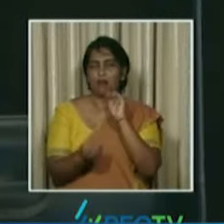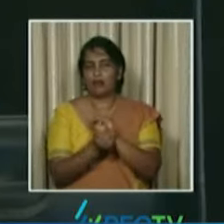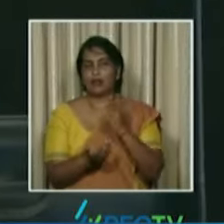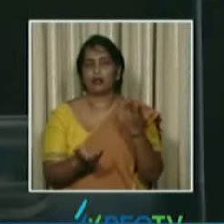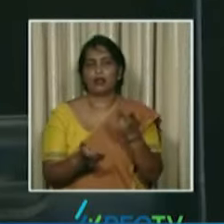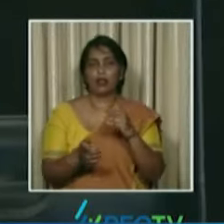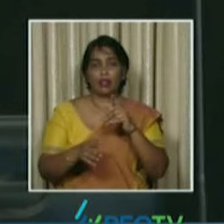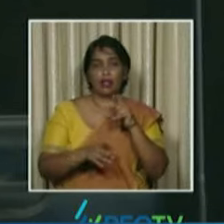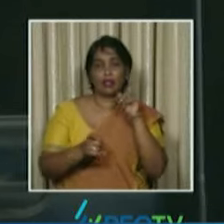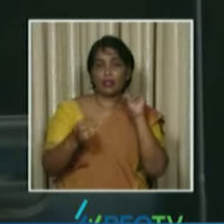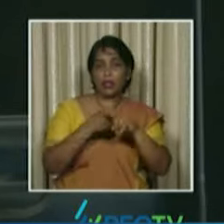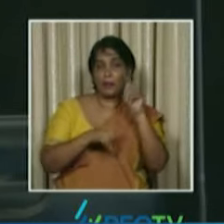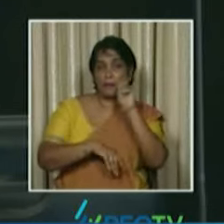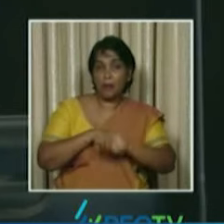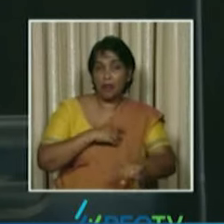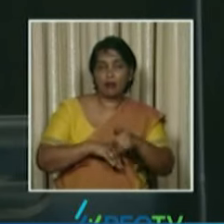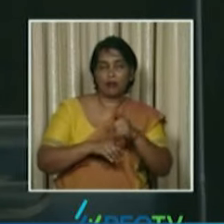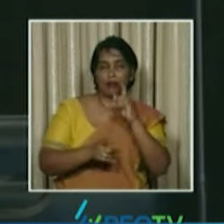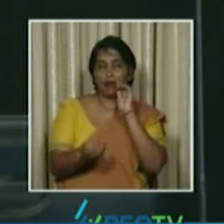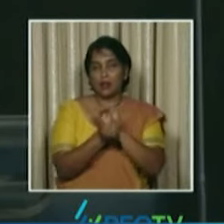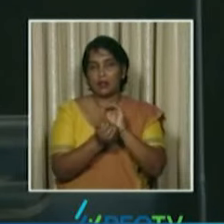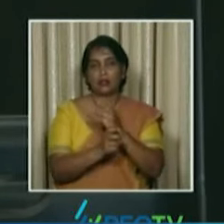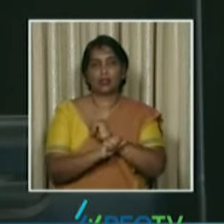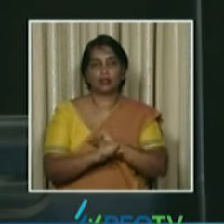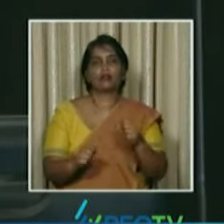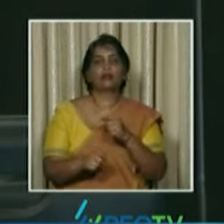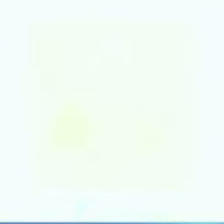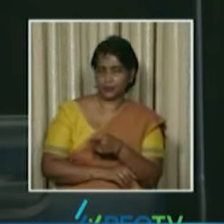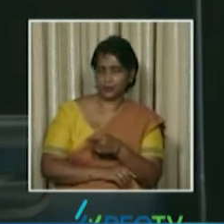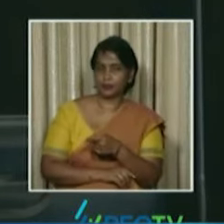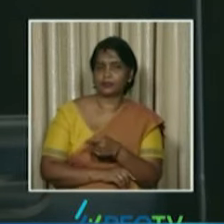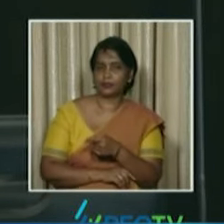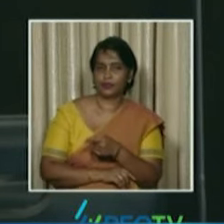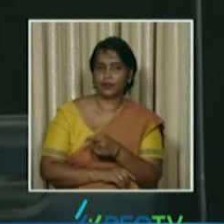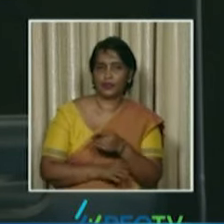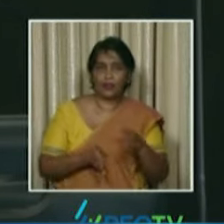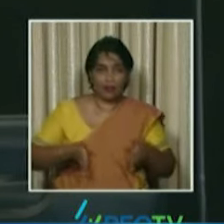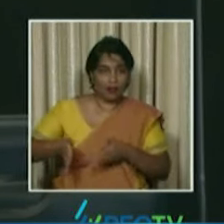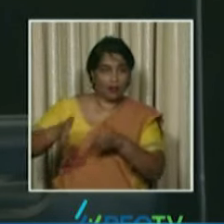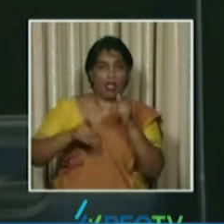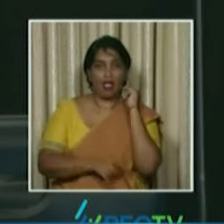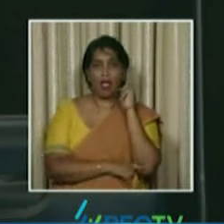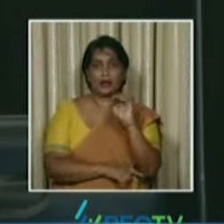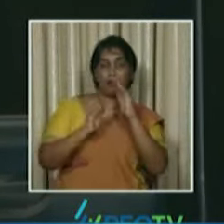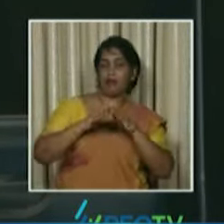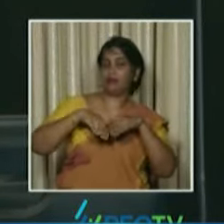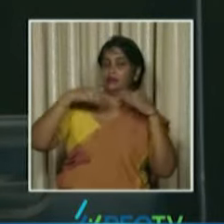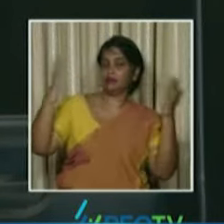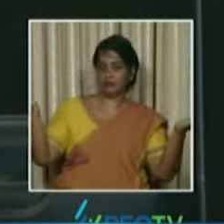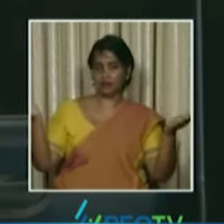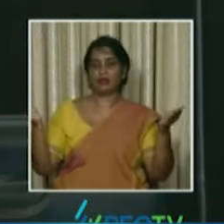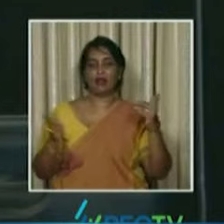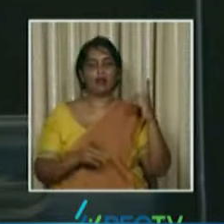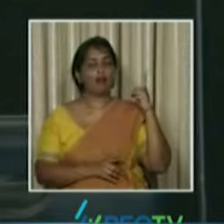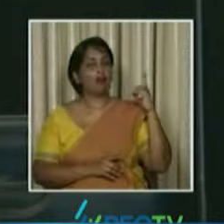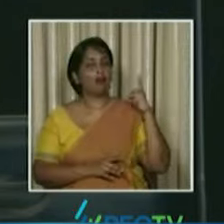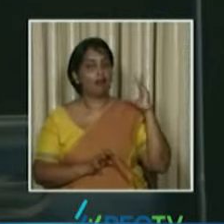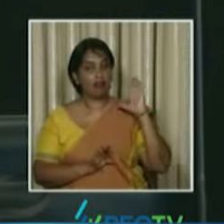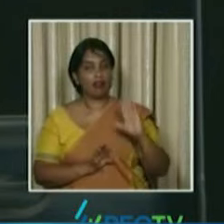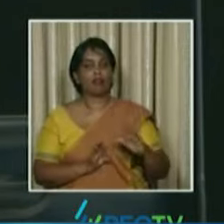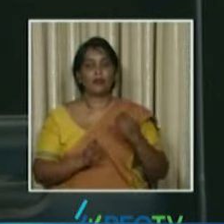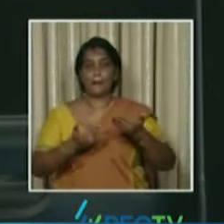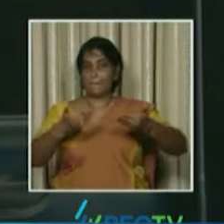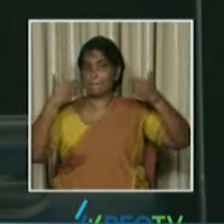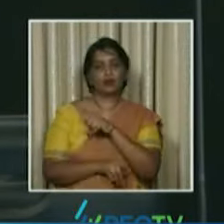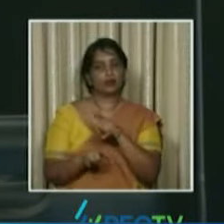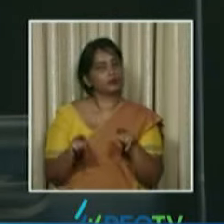තරග සංවිධායකගෙන් නොසලකීමේ මත්කම නිසා තමයි වුනේ. අපි හොයලා බලපුවාම සාමාන්‍යයෙන් ට්‍රැක් එකේ ඉඳන් අඩි 50ක් එහා පැත්තෙන් හමුදාව ඉඳලා එතනින් පිටිපස්සේ